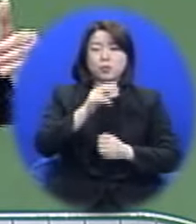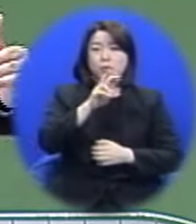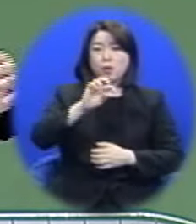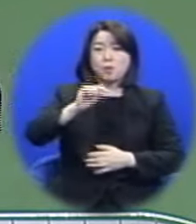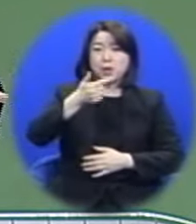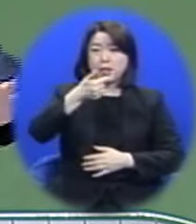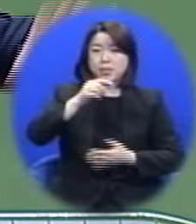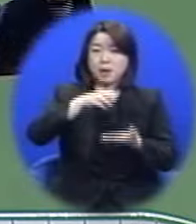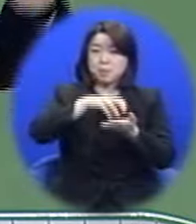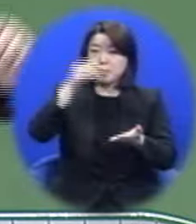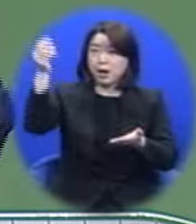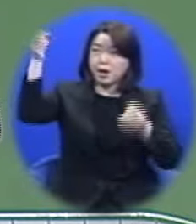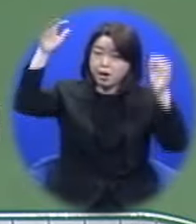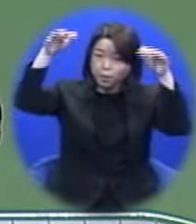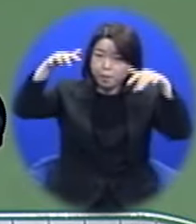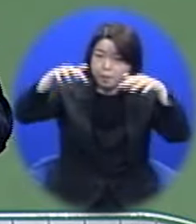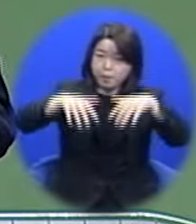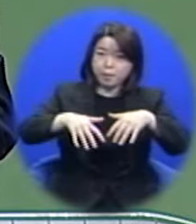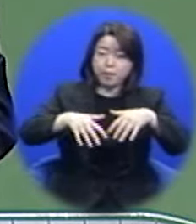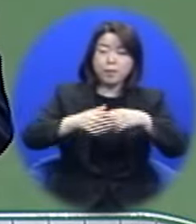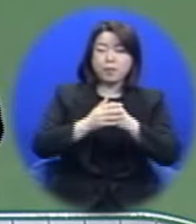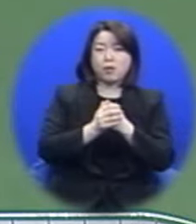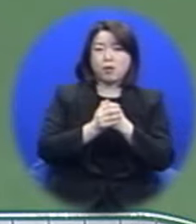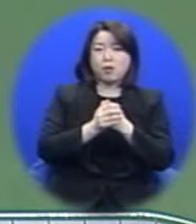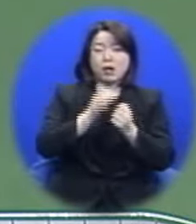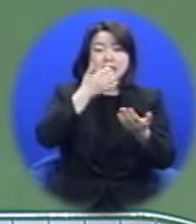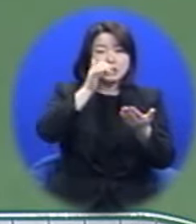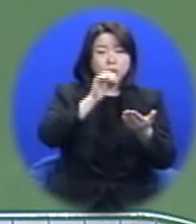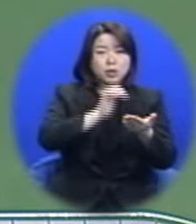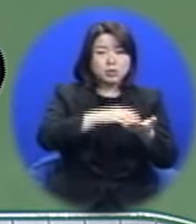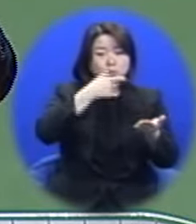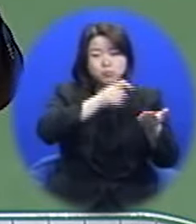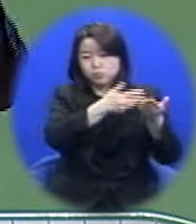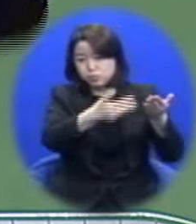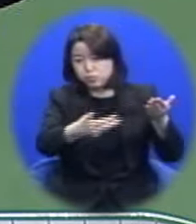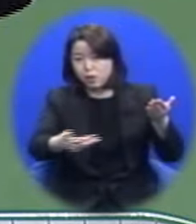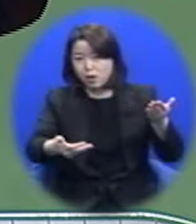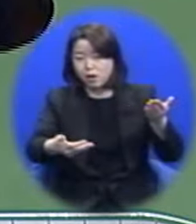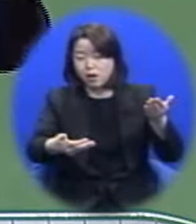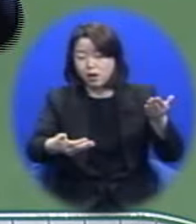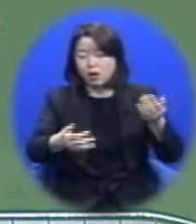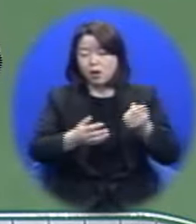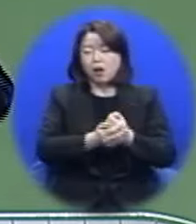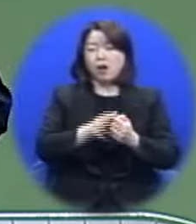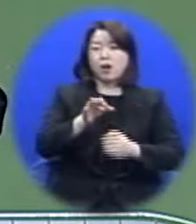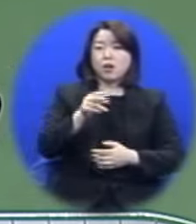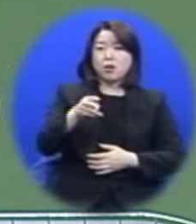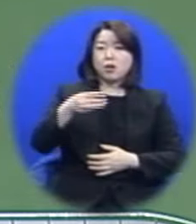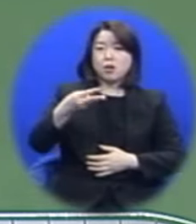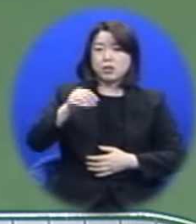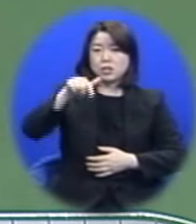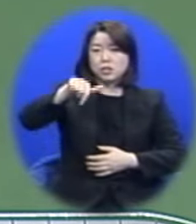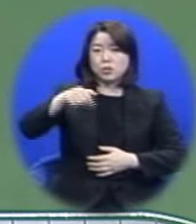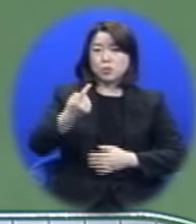아침마다 내리고 반석에서 물이 터져나오고 여리고성은 소리 한번 확 지르니까